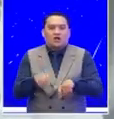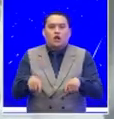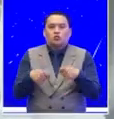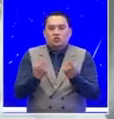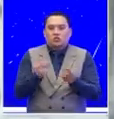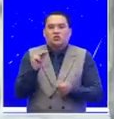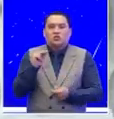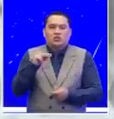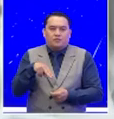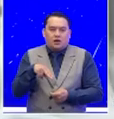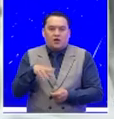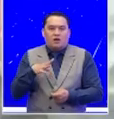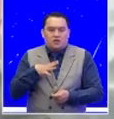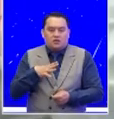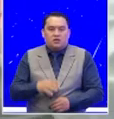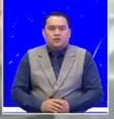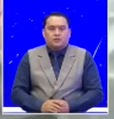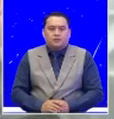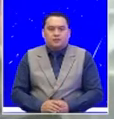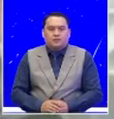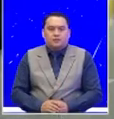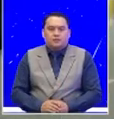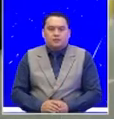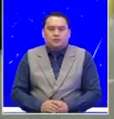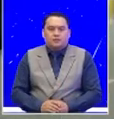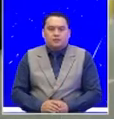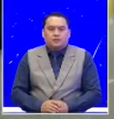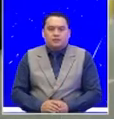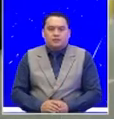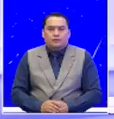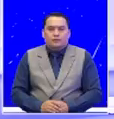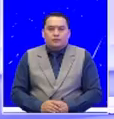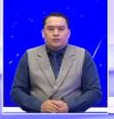нарушения требований чрезвычайного положения.